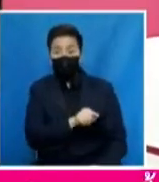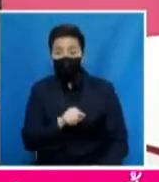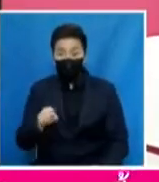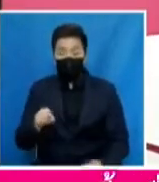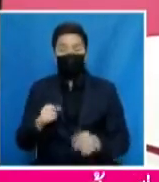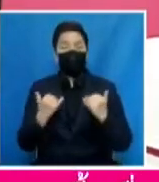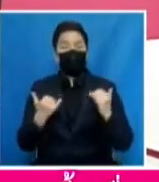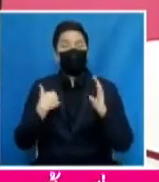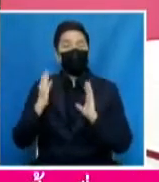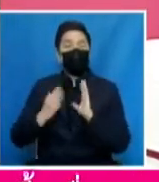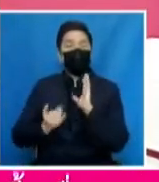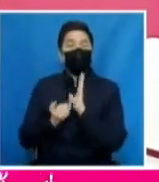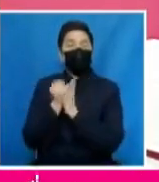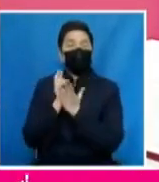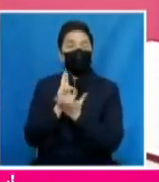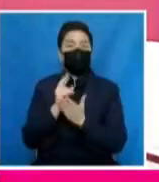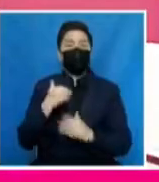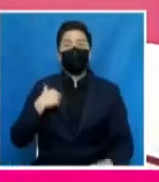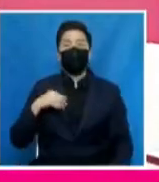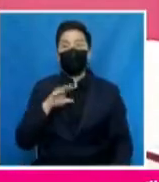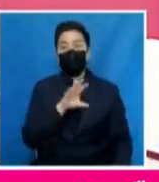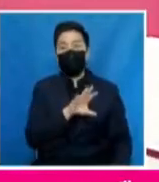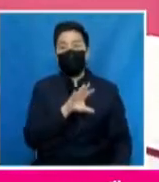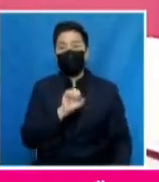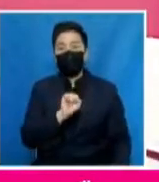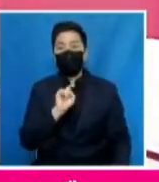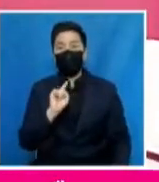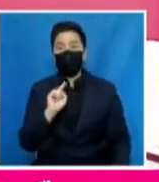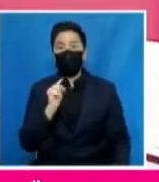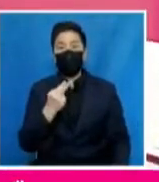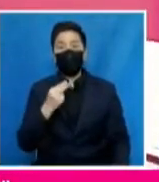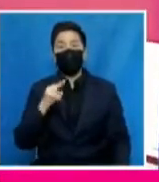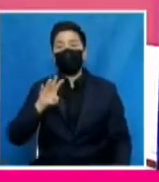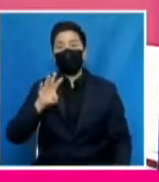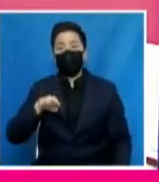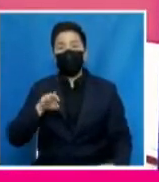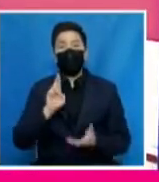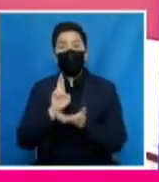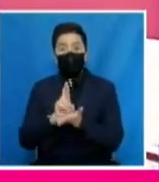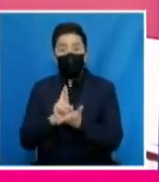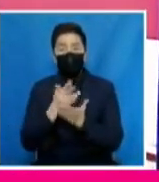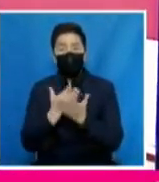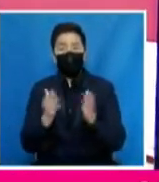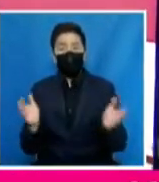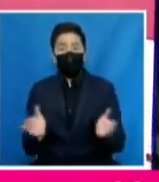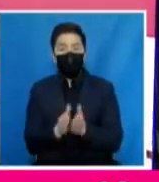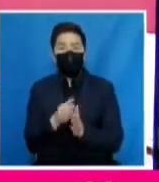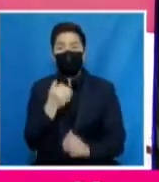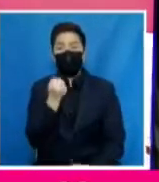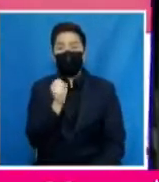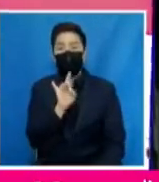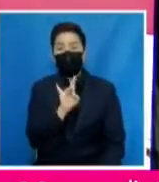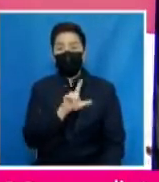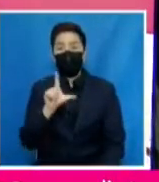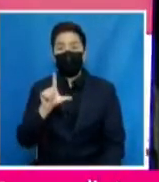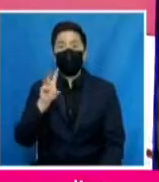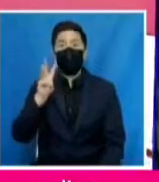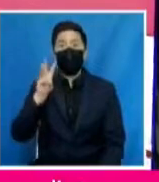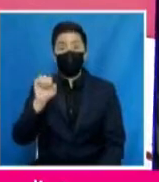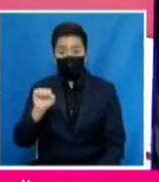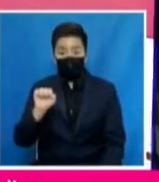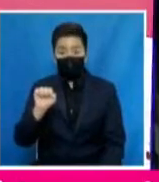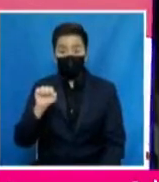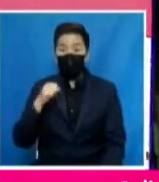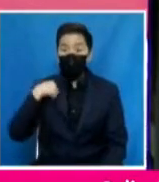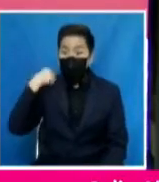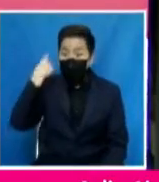ะคะจะมีผู้ถูกรางวัลกว่า 514,000 อันดับค่ะคิดเป็นเงินประมาณ 18,600,000 บาทแต่ว่าก่อน